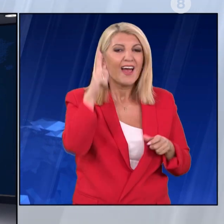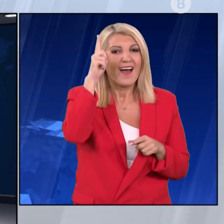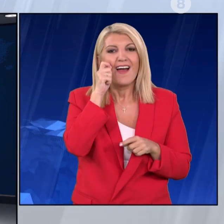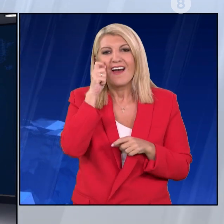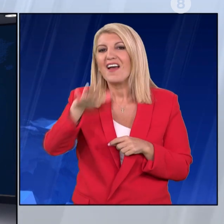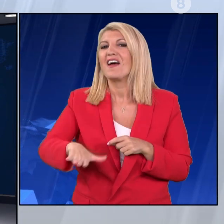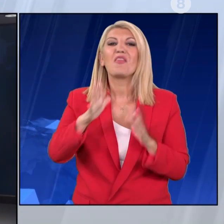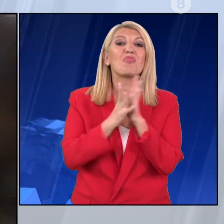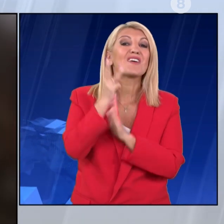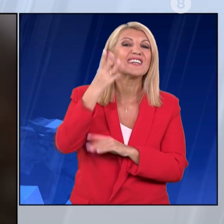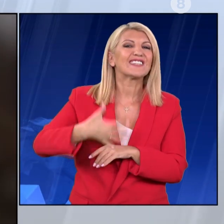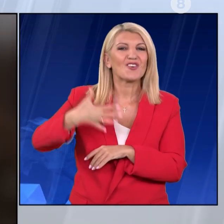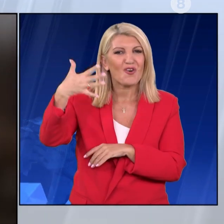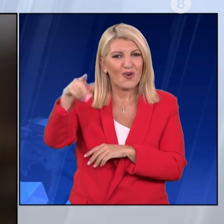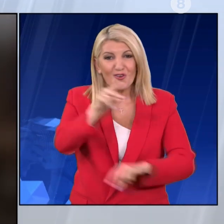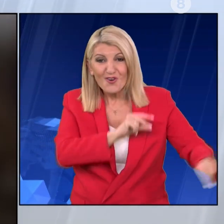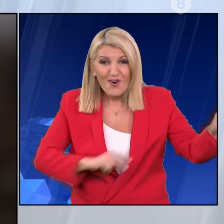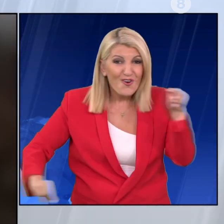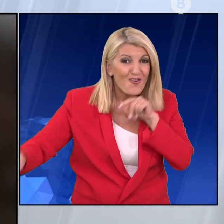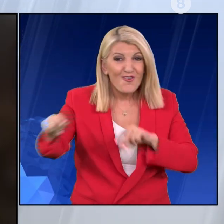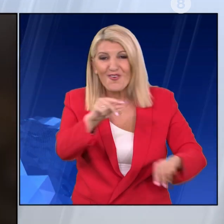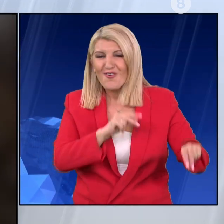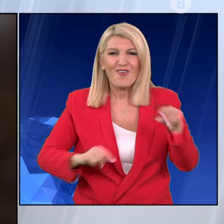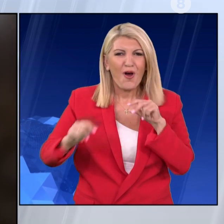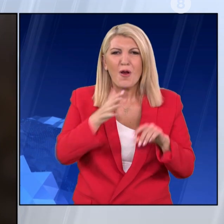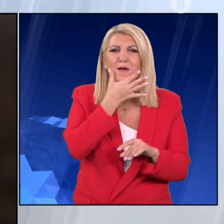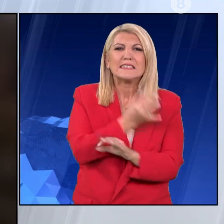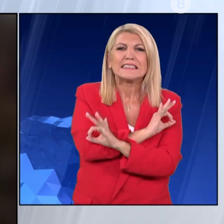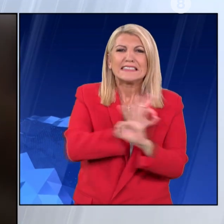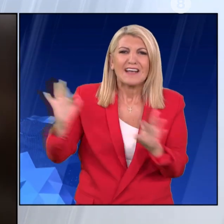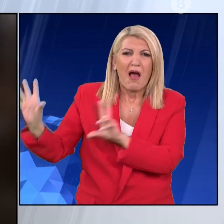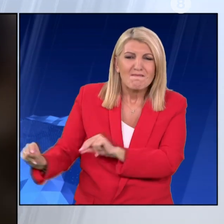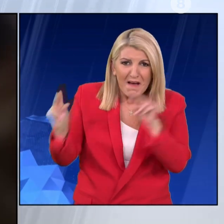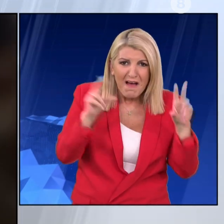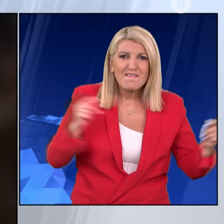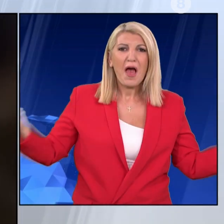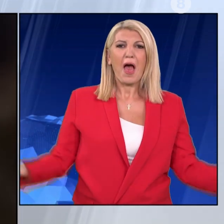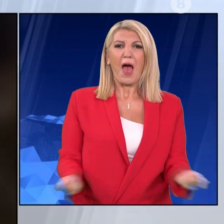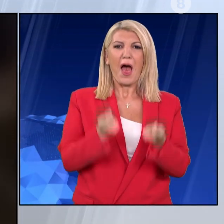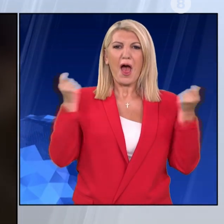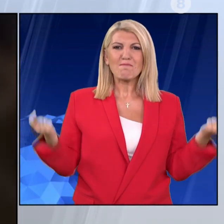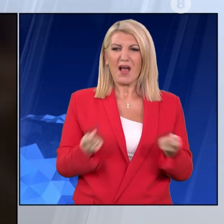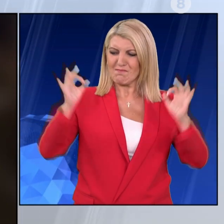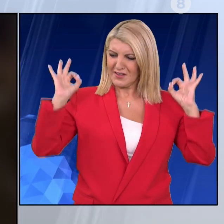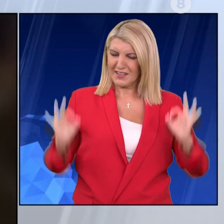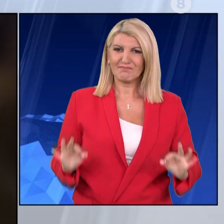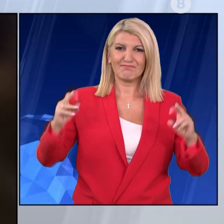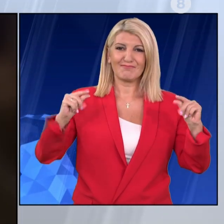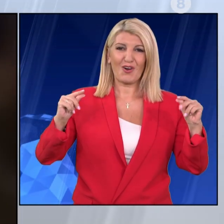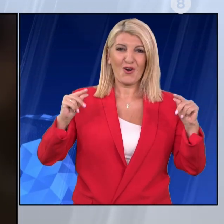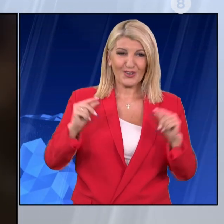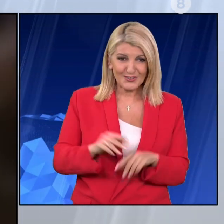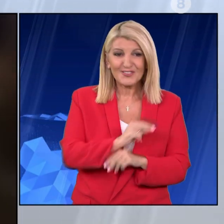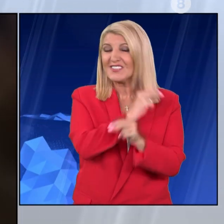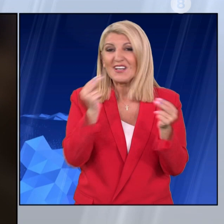να ήταν ο καλύτερος επαγγελματίας μάλιστα τέτοια είναι η αγάπη και το πάθος του για το χορό που έγινε η ψυχή της παρέας